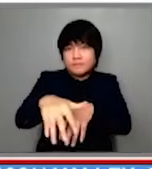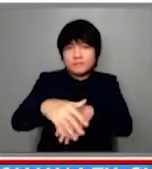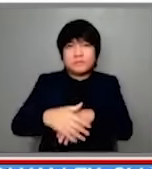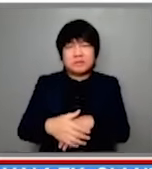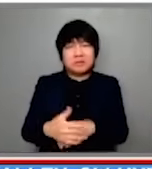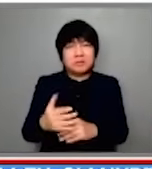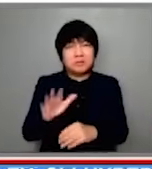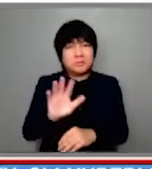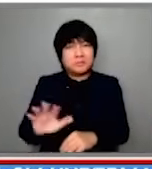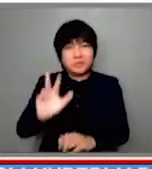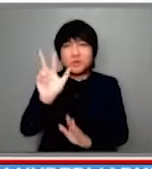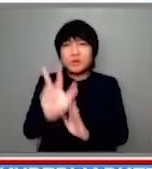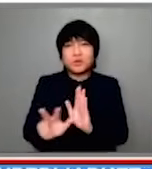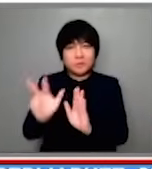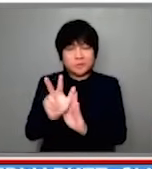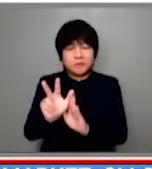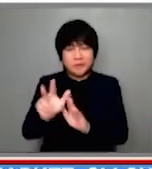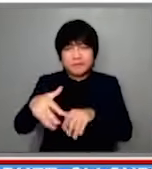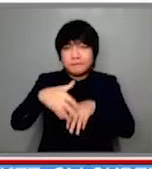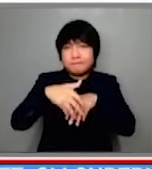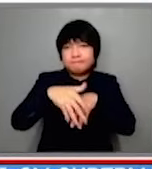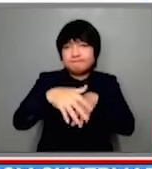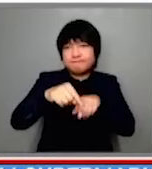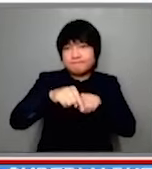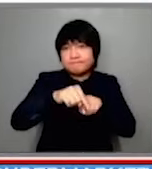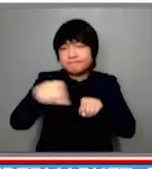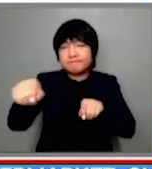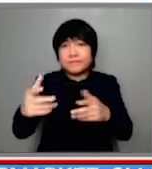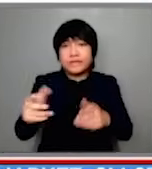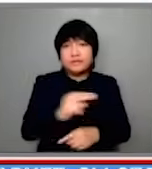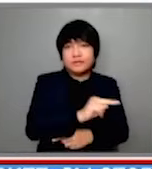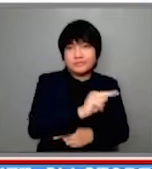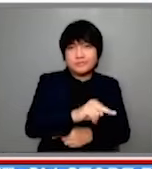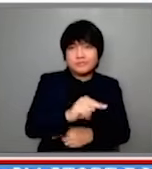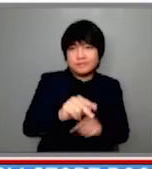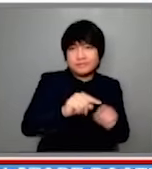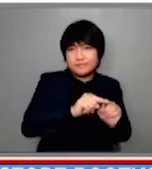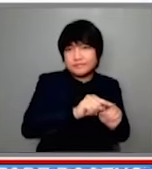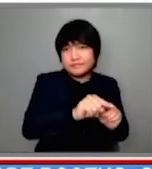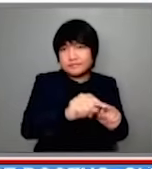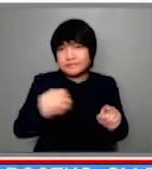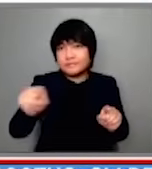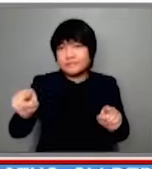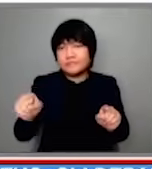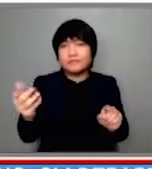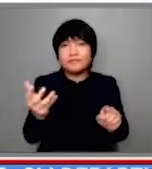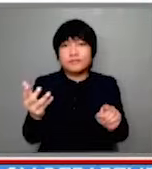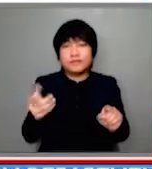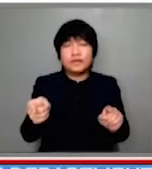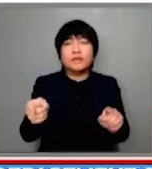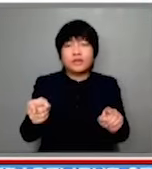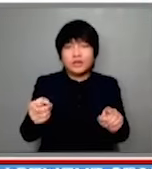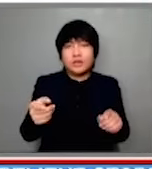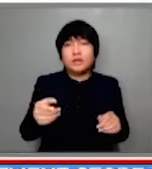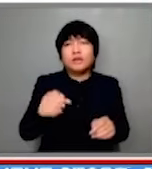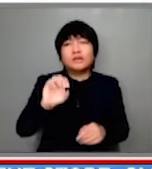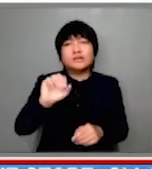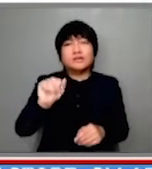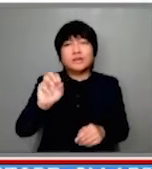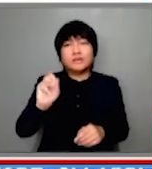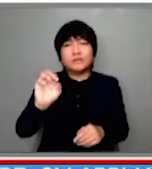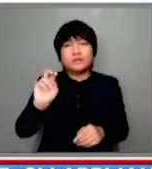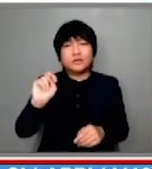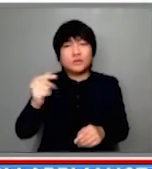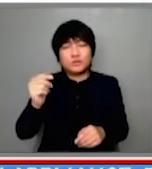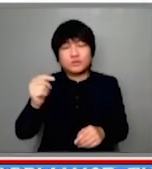oras. Magsisimula ang parada sa Nabota Centennial Park sa C4 Road at daraan sa Samsung Road at Lirico sa MacArthur Highway